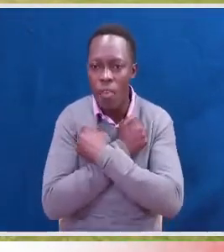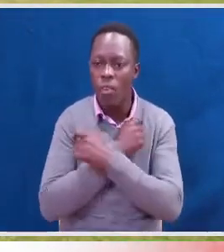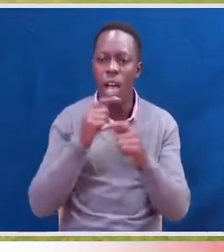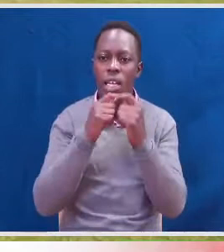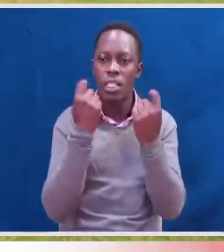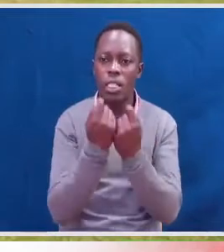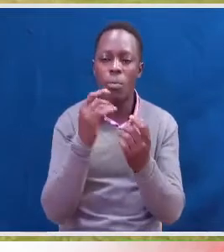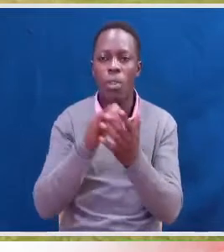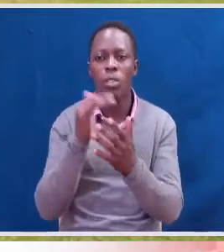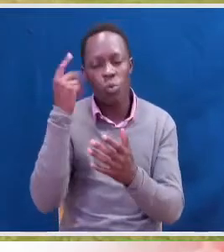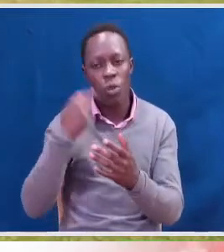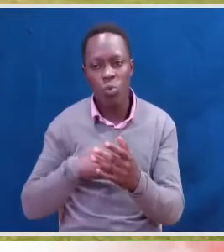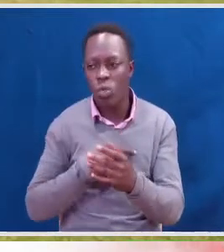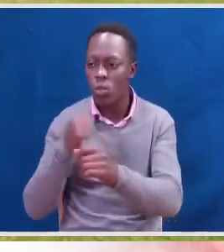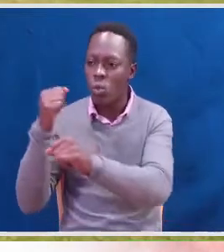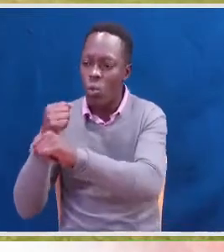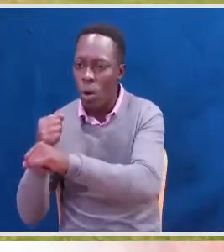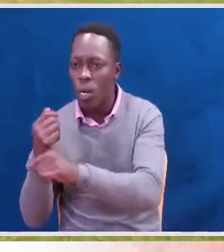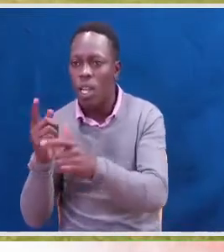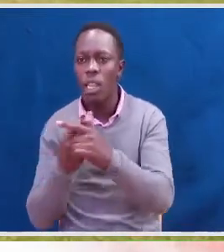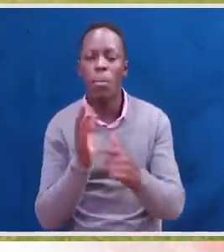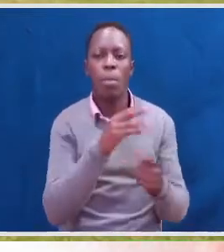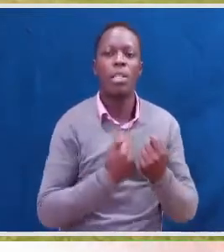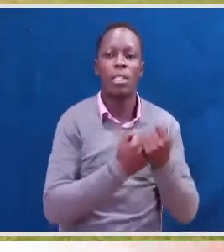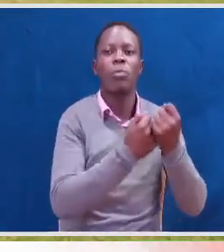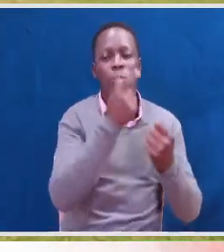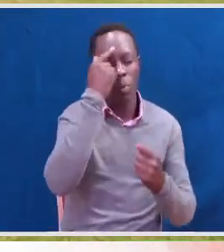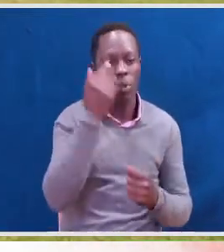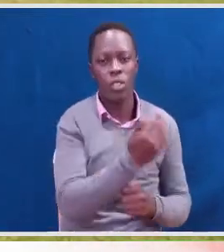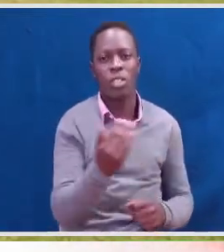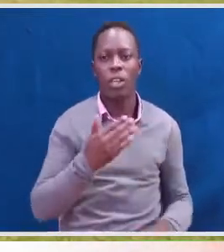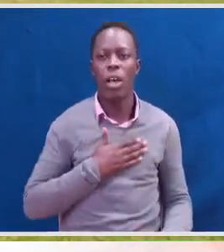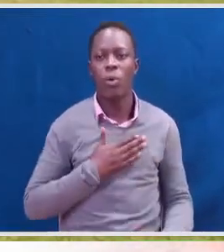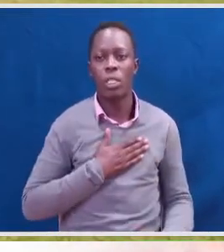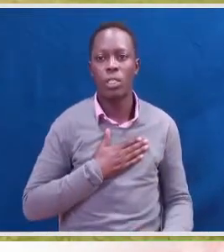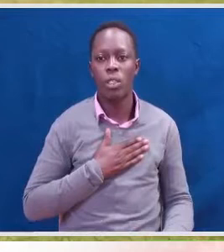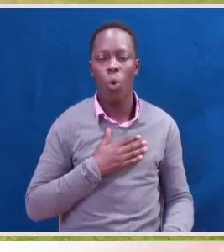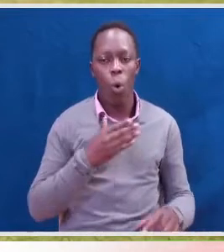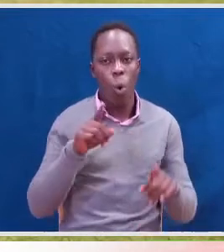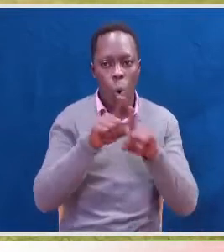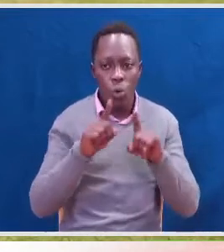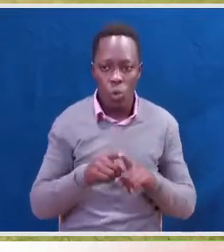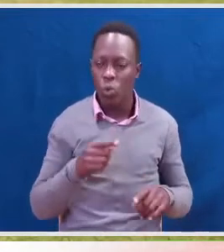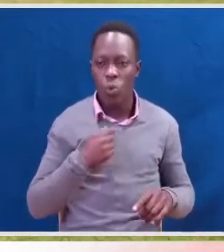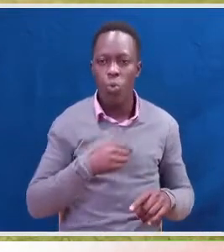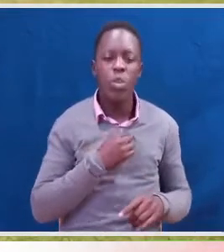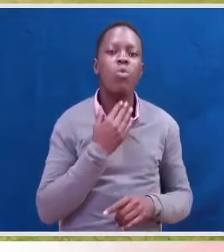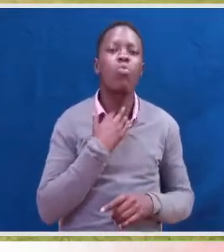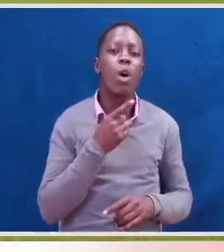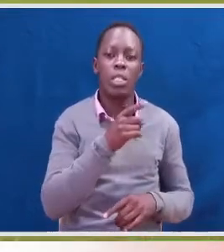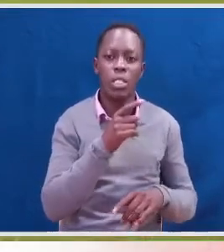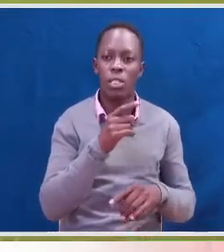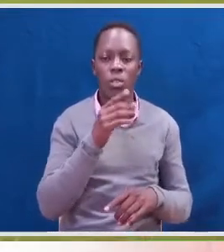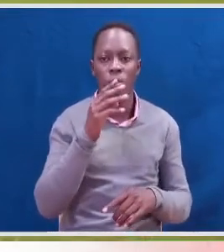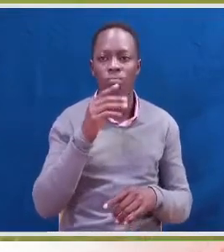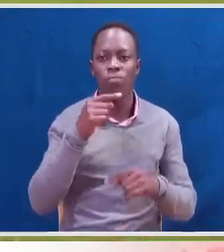inabidi tunaenda kibarua, tunakuja tunawasupport juu ni watoto wetu. Na tunategemea na tunataka tuone wakicheza game